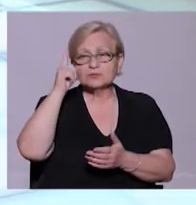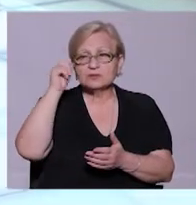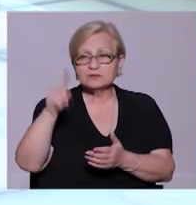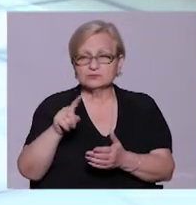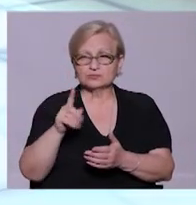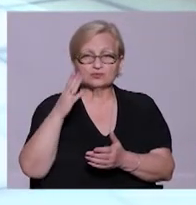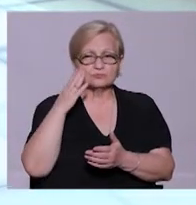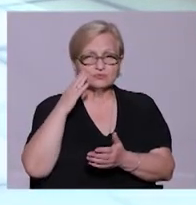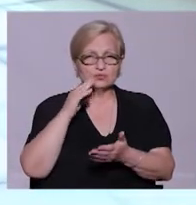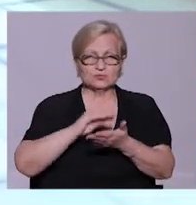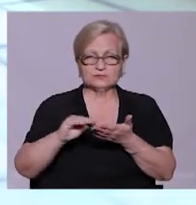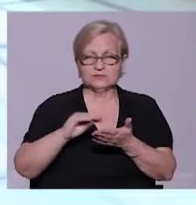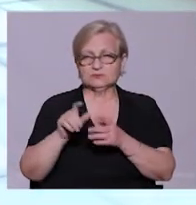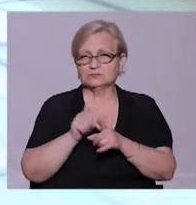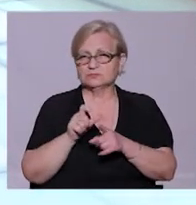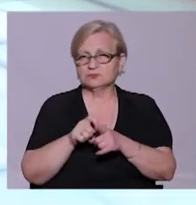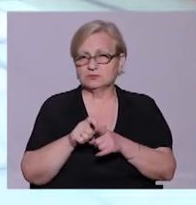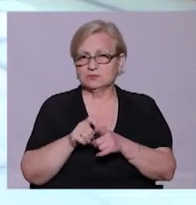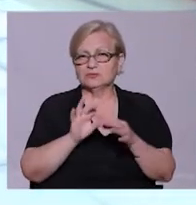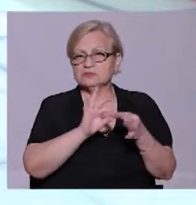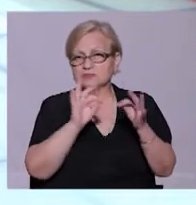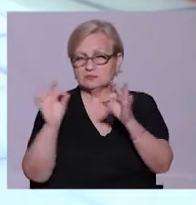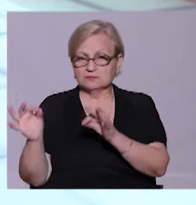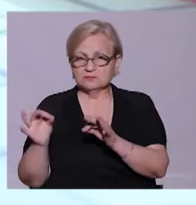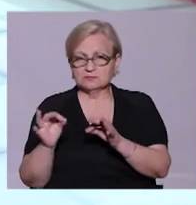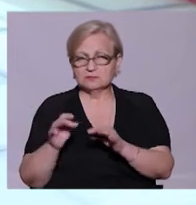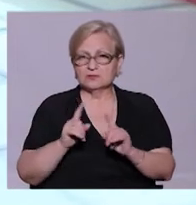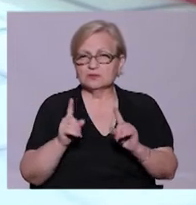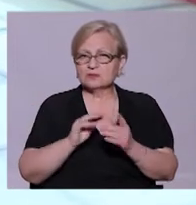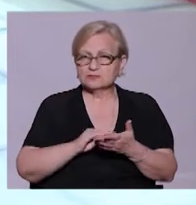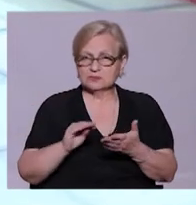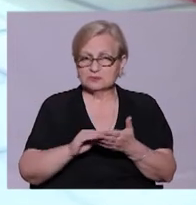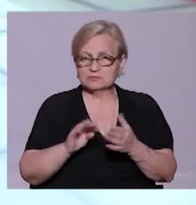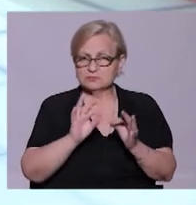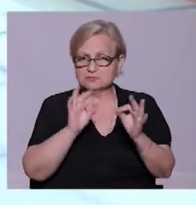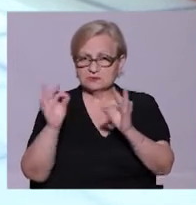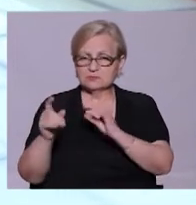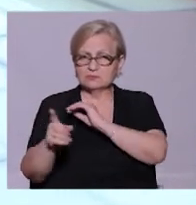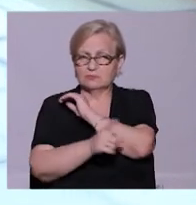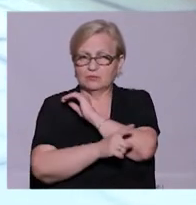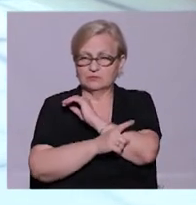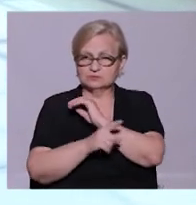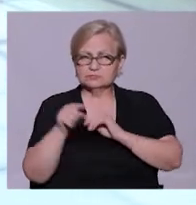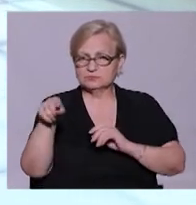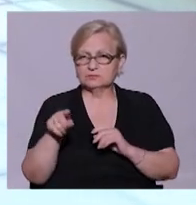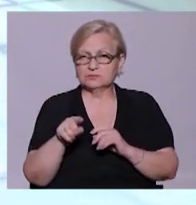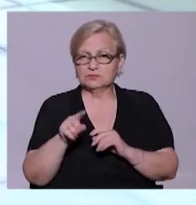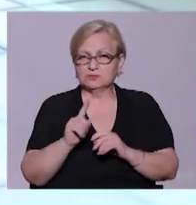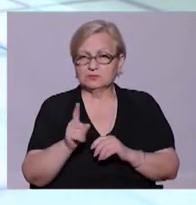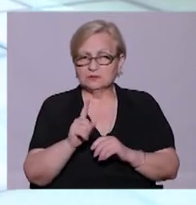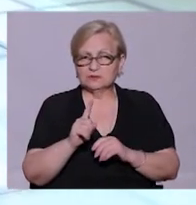რომ სწორად დაწეროს სიტყვები, წინადადებები? რა უნდა დაწეროს წინადადებების ბოლოს?